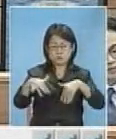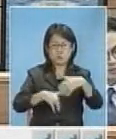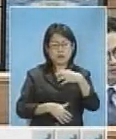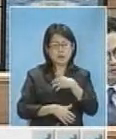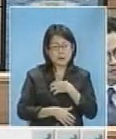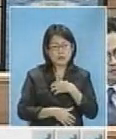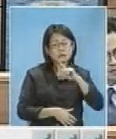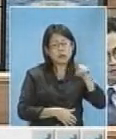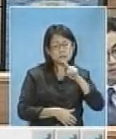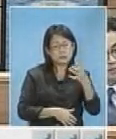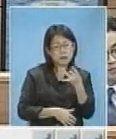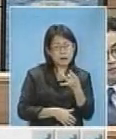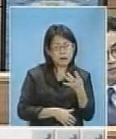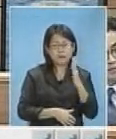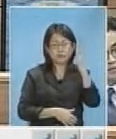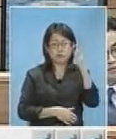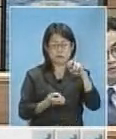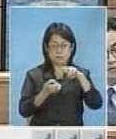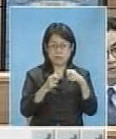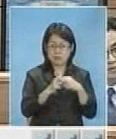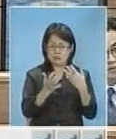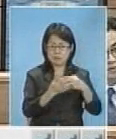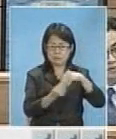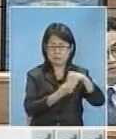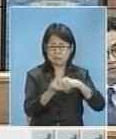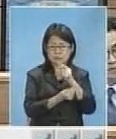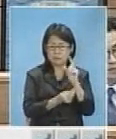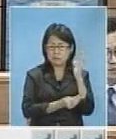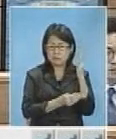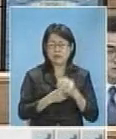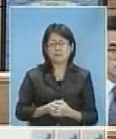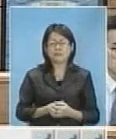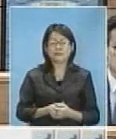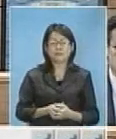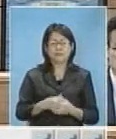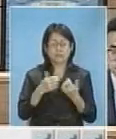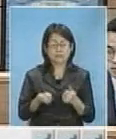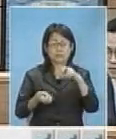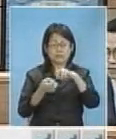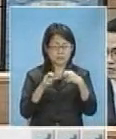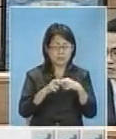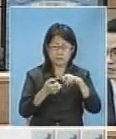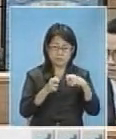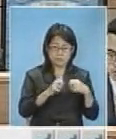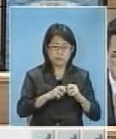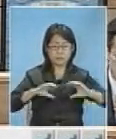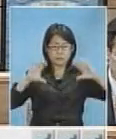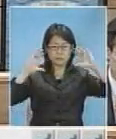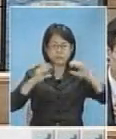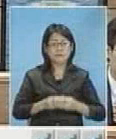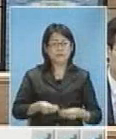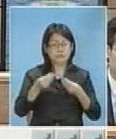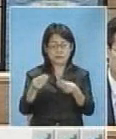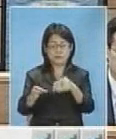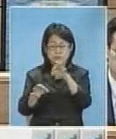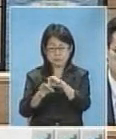ไม่มีปัญหาต่อระบบเศรษฐกิจในอนาคตต่อไปเพราะนอกจากภาระเพิ่มเติมที่รัฐบาลได้เพิ่มให้กับธนาค